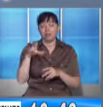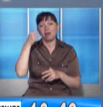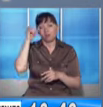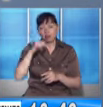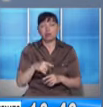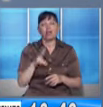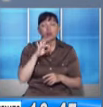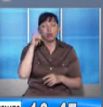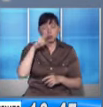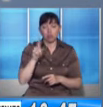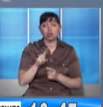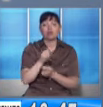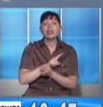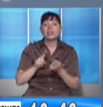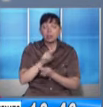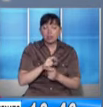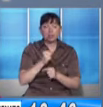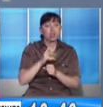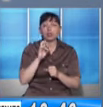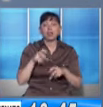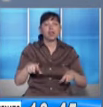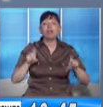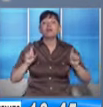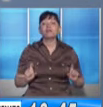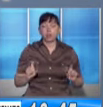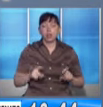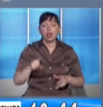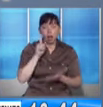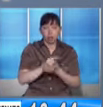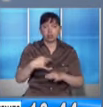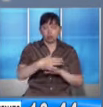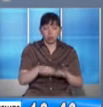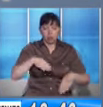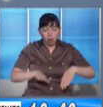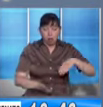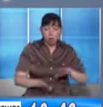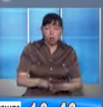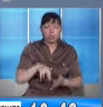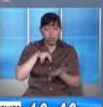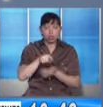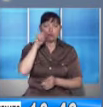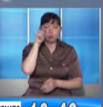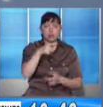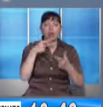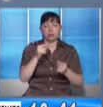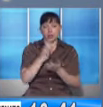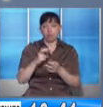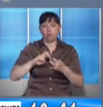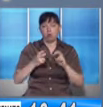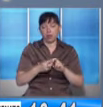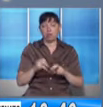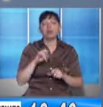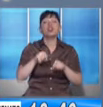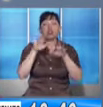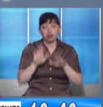această țară nu se fac în fotolii. Dar încălțăm caloșii, ne ducem acolo unde sunt probleme și acolo le